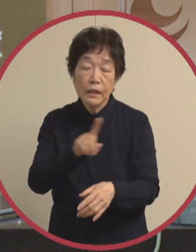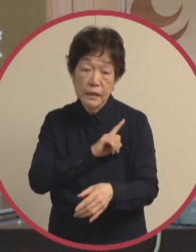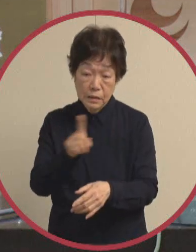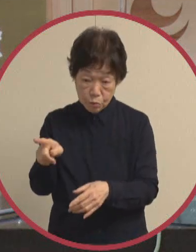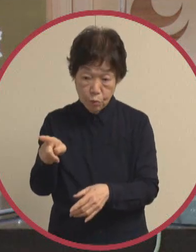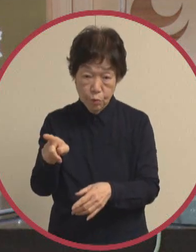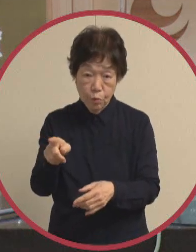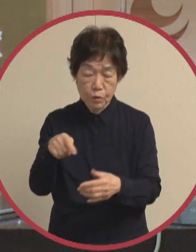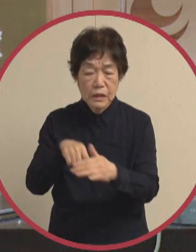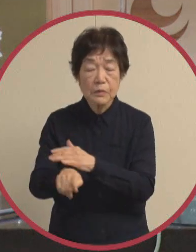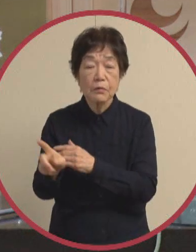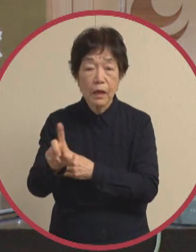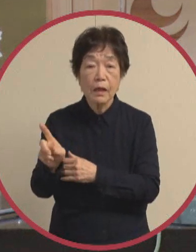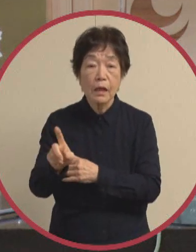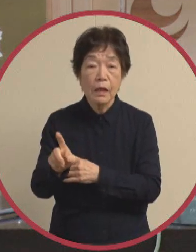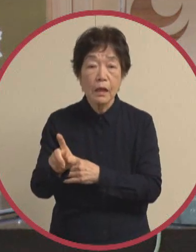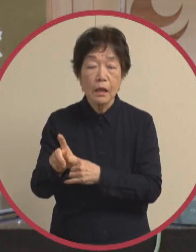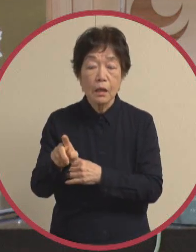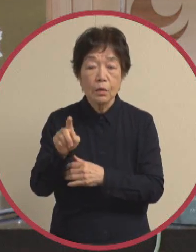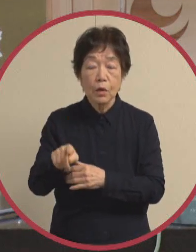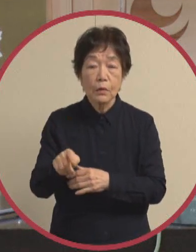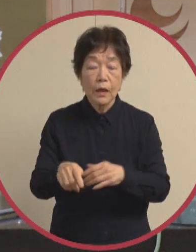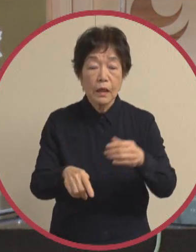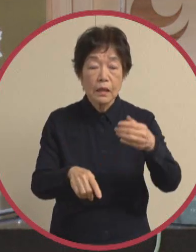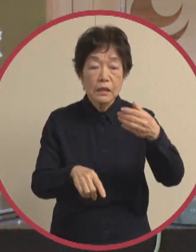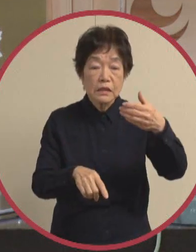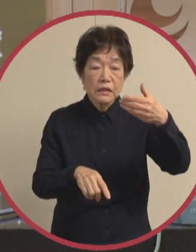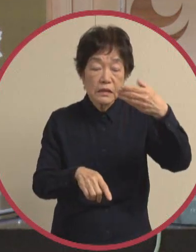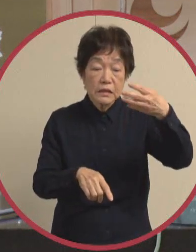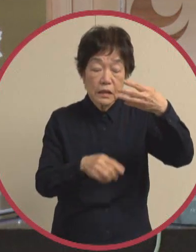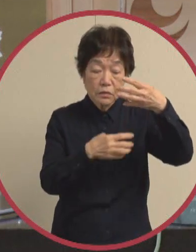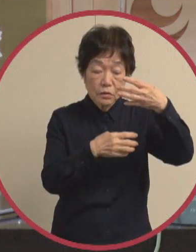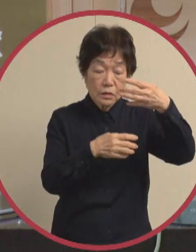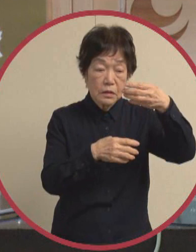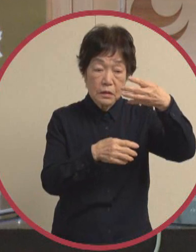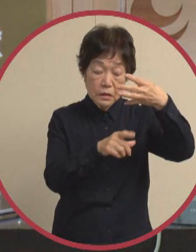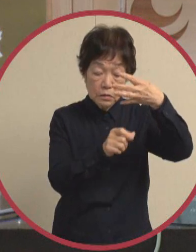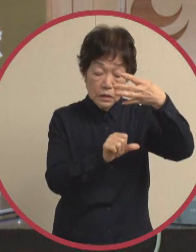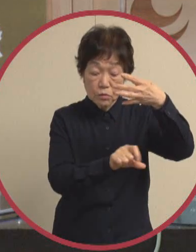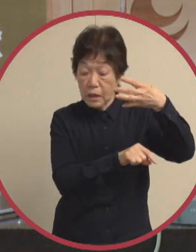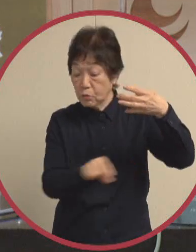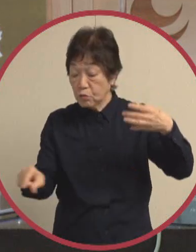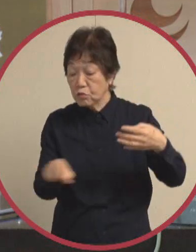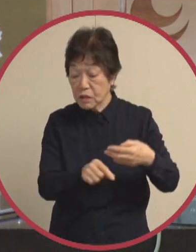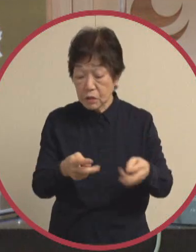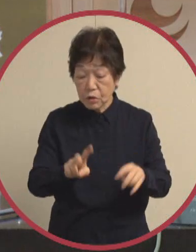は、これ5日の週に広島市と呉市なんですが、